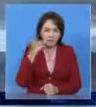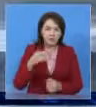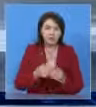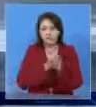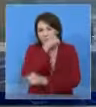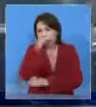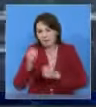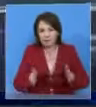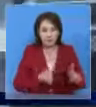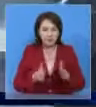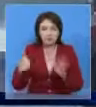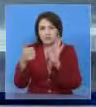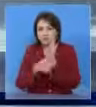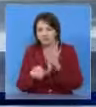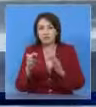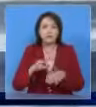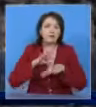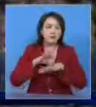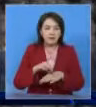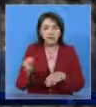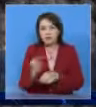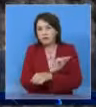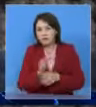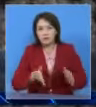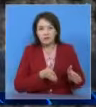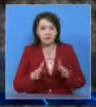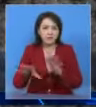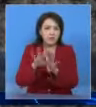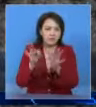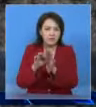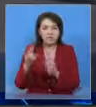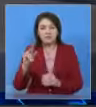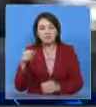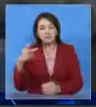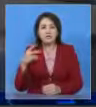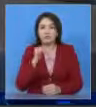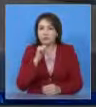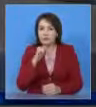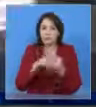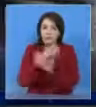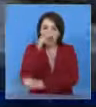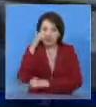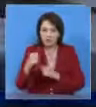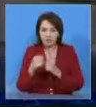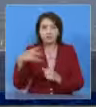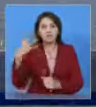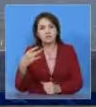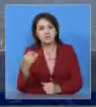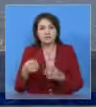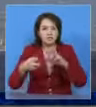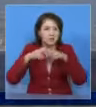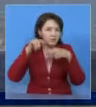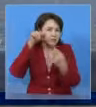на 60 объектах. При проведении дорожно-ремонтных работ были отобраны 352 пробы материалов. Из них 41 не